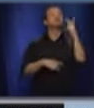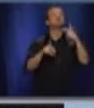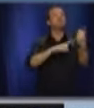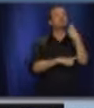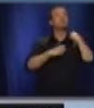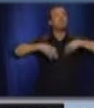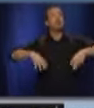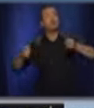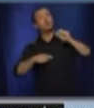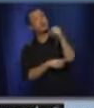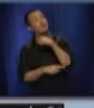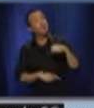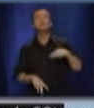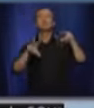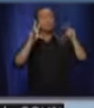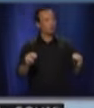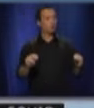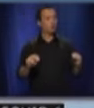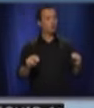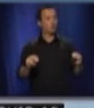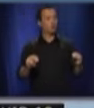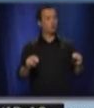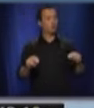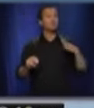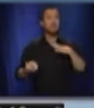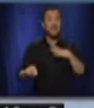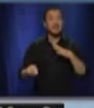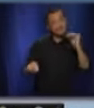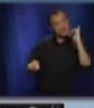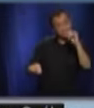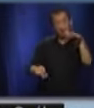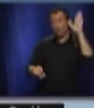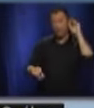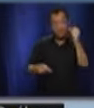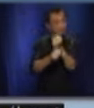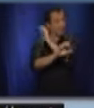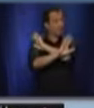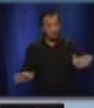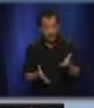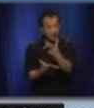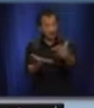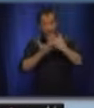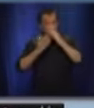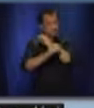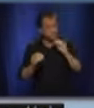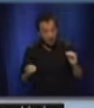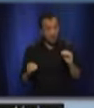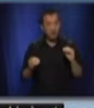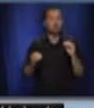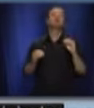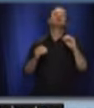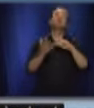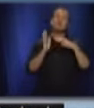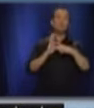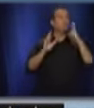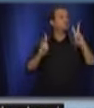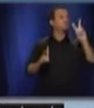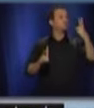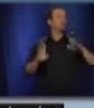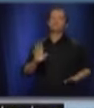la population n'est pas au rendez-vous, on va se retrouver dans des indices qui vont nous amener vers une deuxième vague. Alors, je tiens à vous le